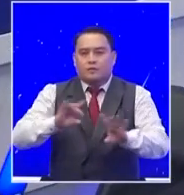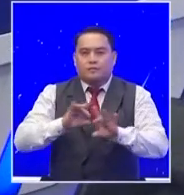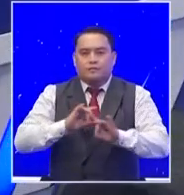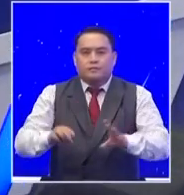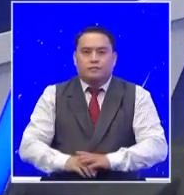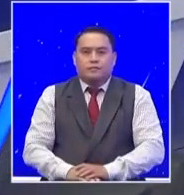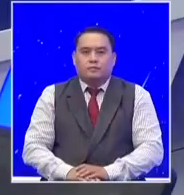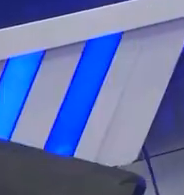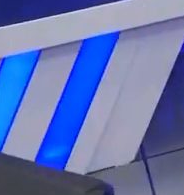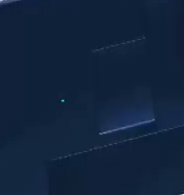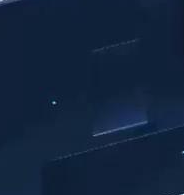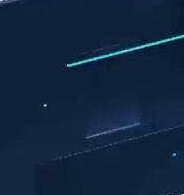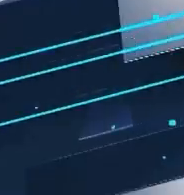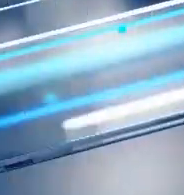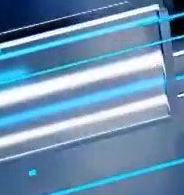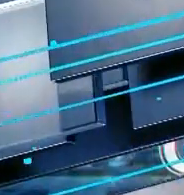главном.